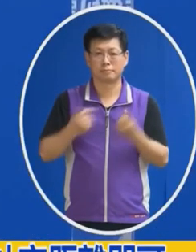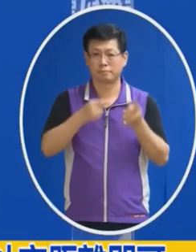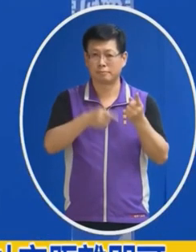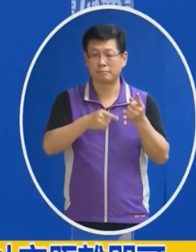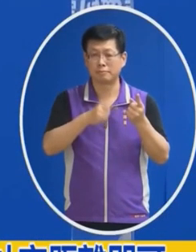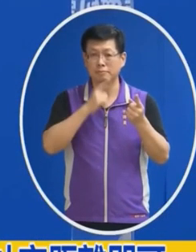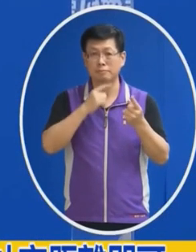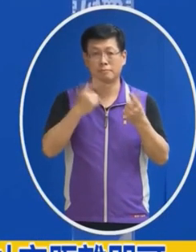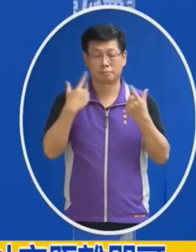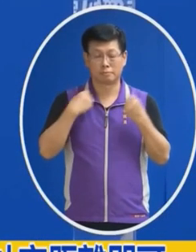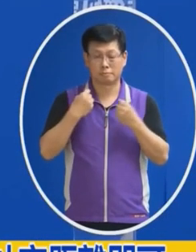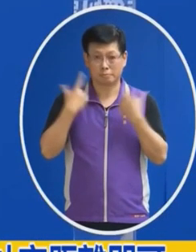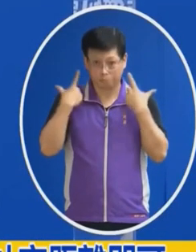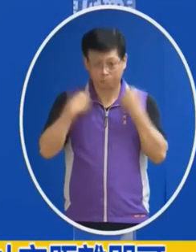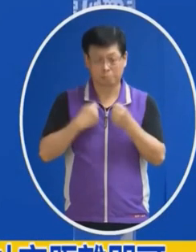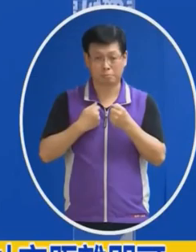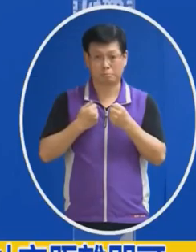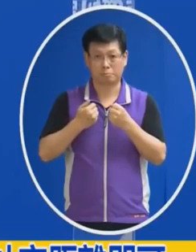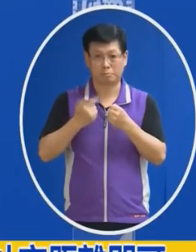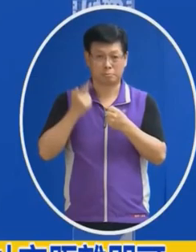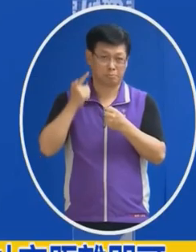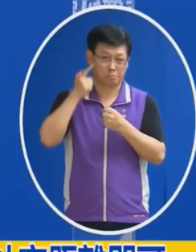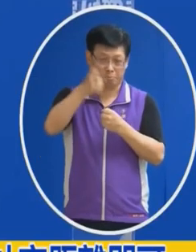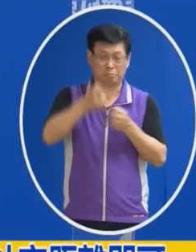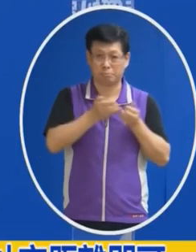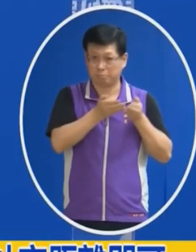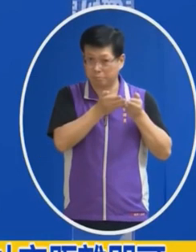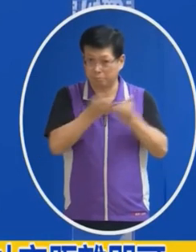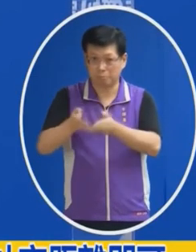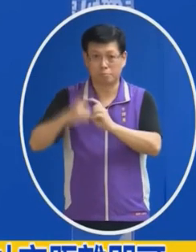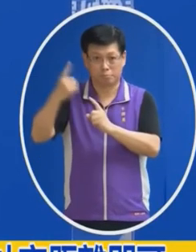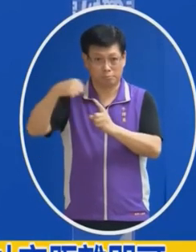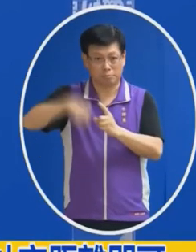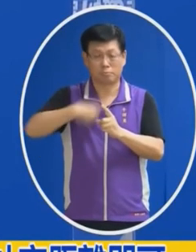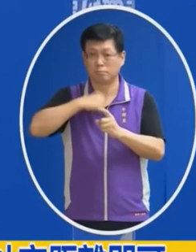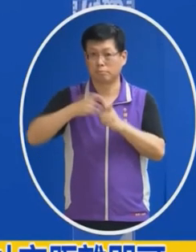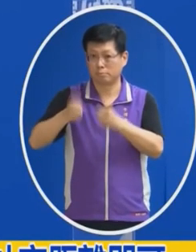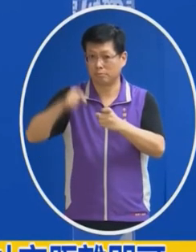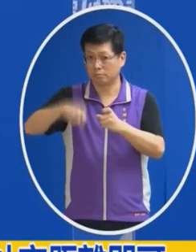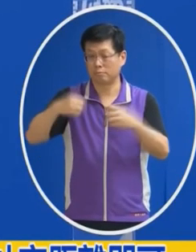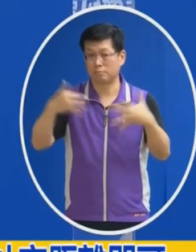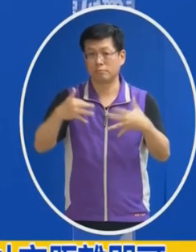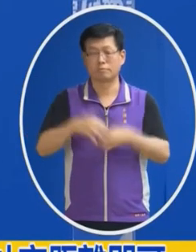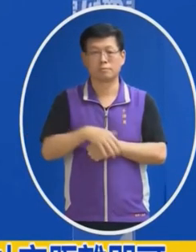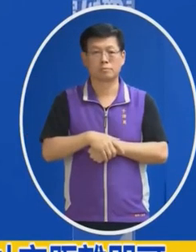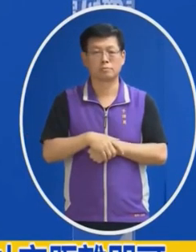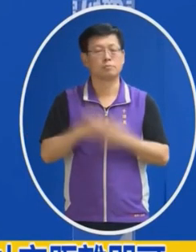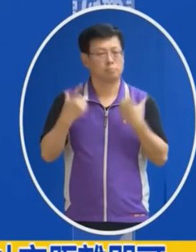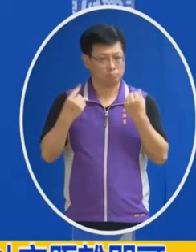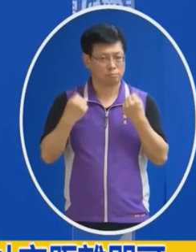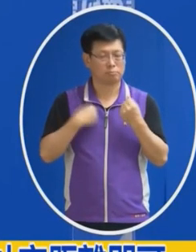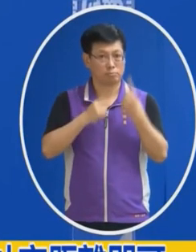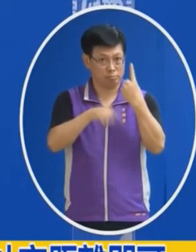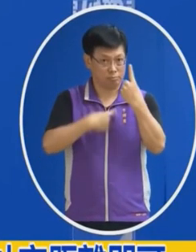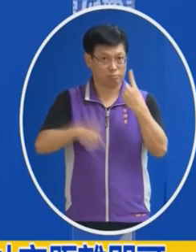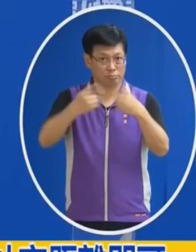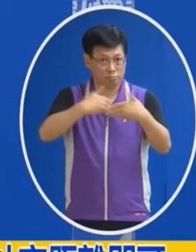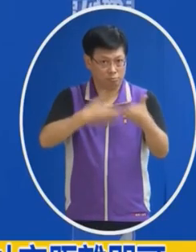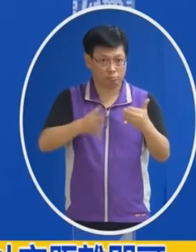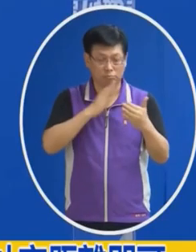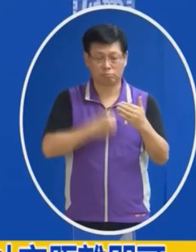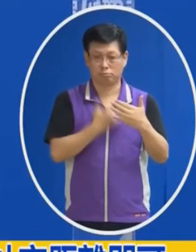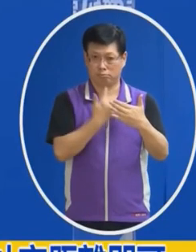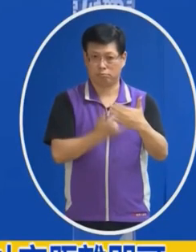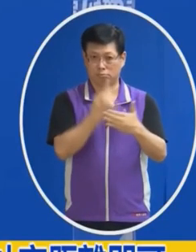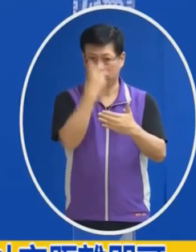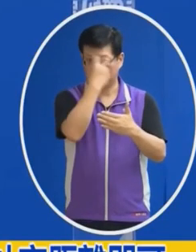针对远洋渔船回到国内的港口的这一个部分，我们就是落实一人一室的居